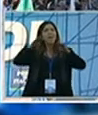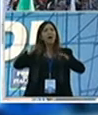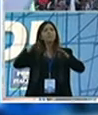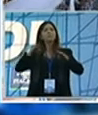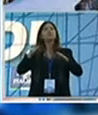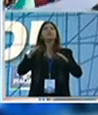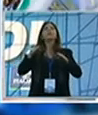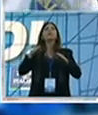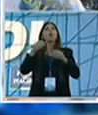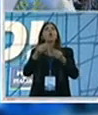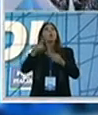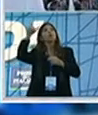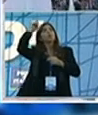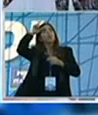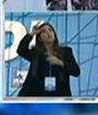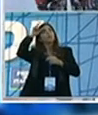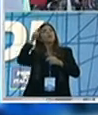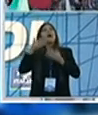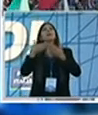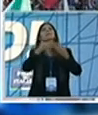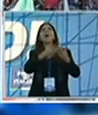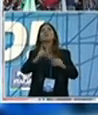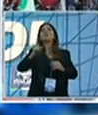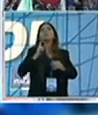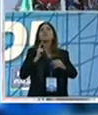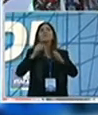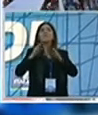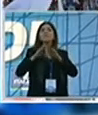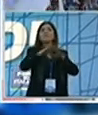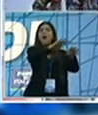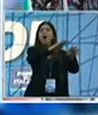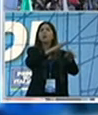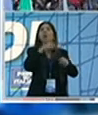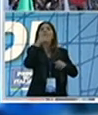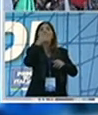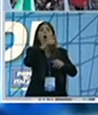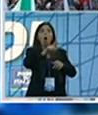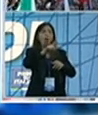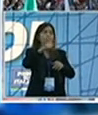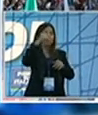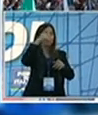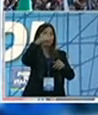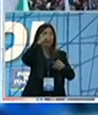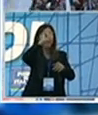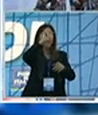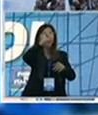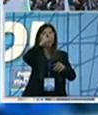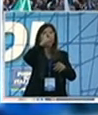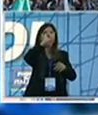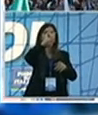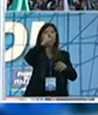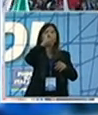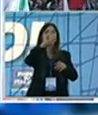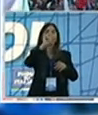attaccarsi bene a questo treno e spiegare che chi esce finisce nelle mani della sinistra, che per lui deve essere il massimo, diciamo, di cosa terribile